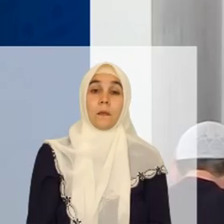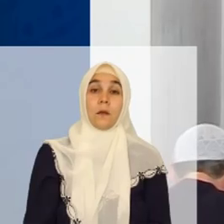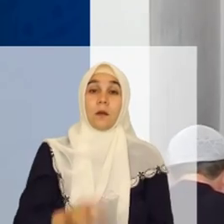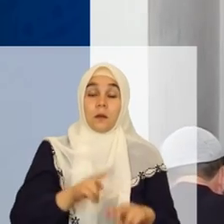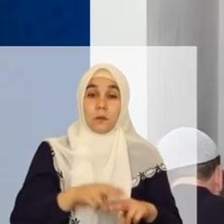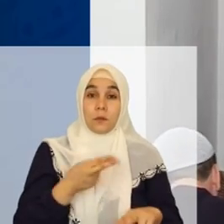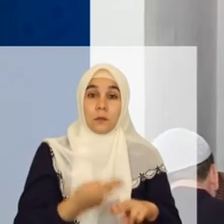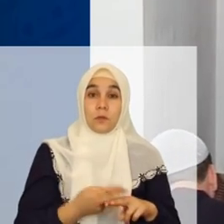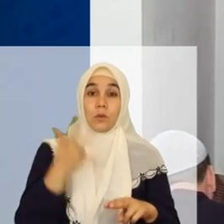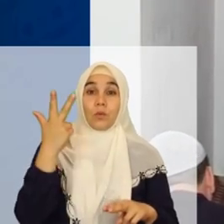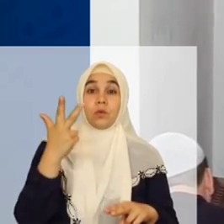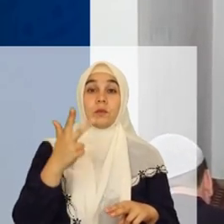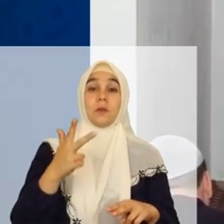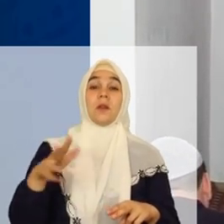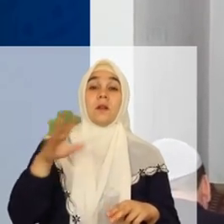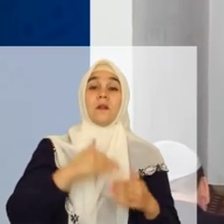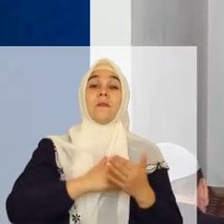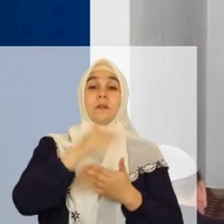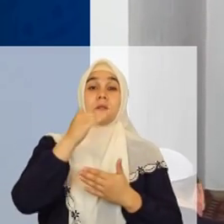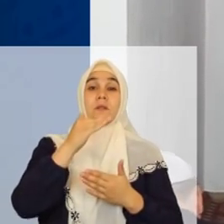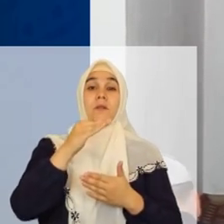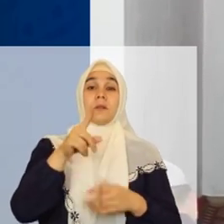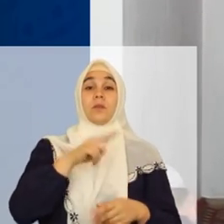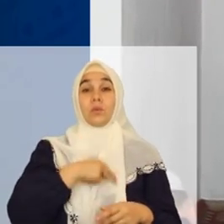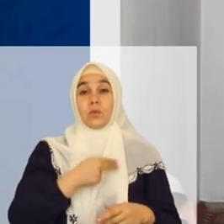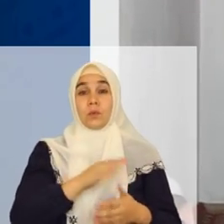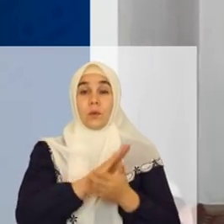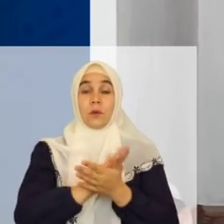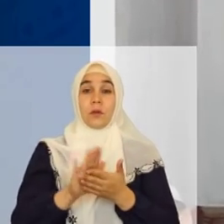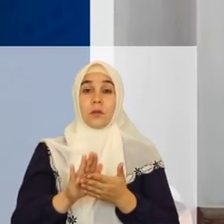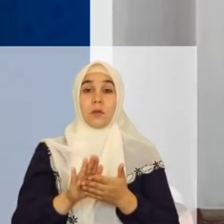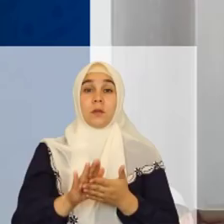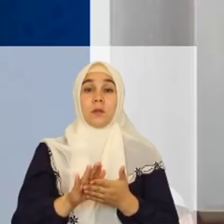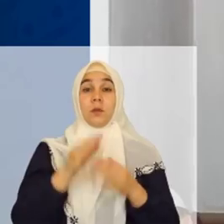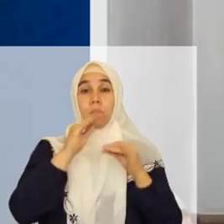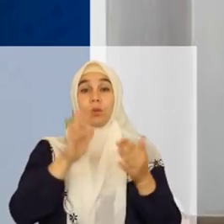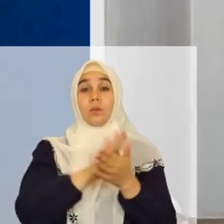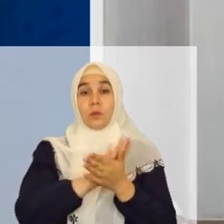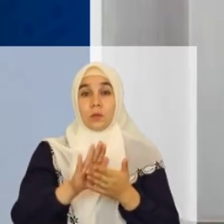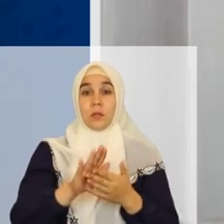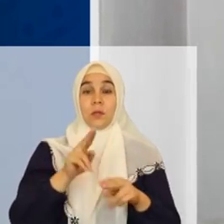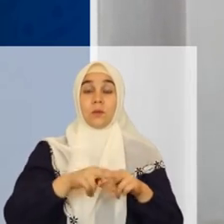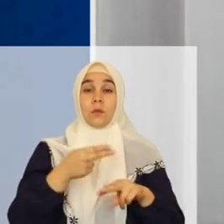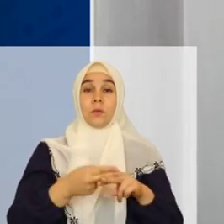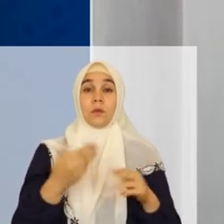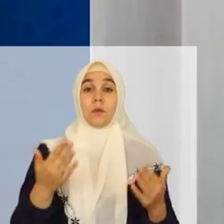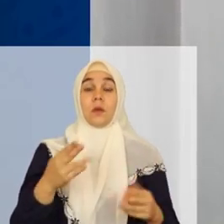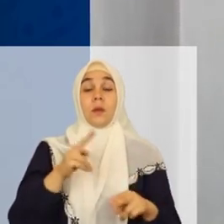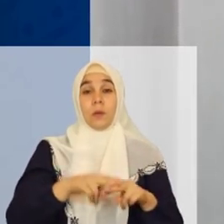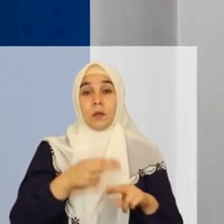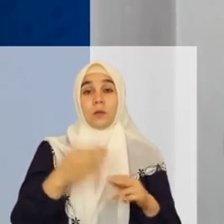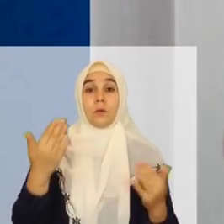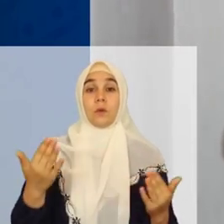Mana bu yuksak odob shu. Qalbni pokligi shu, ruhni tozaligi shu. Shuning